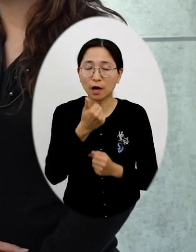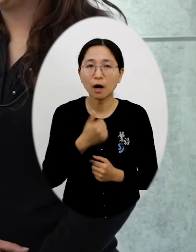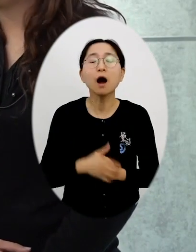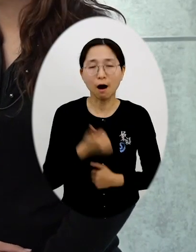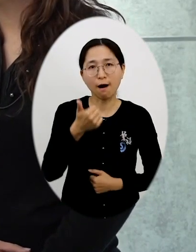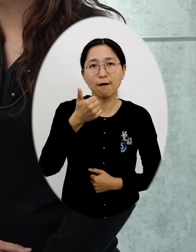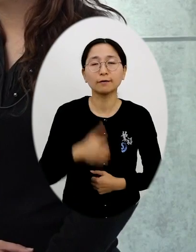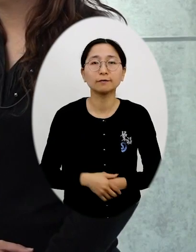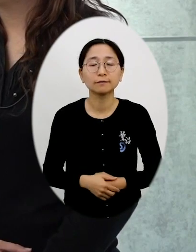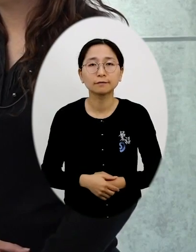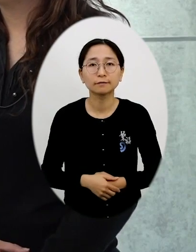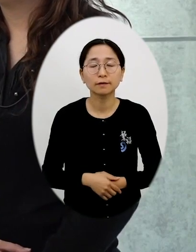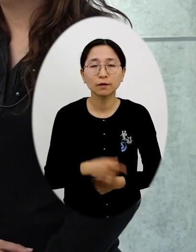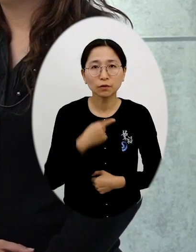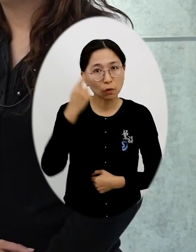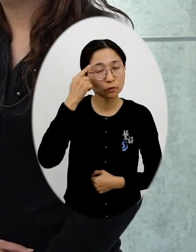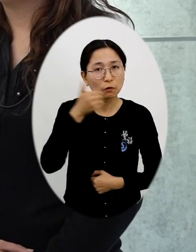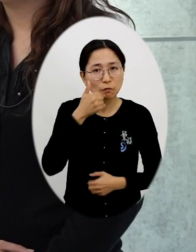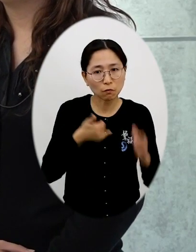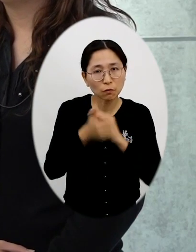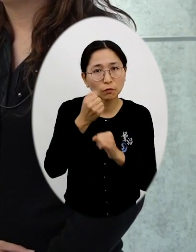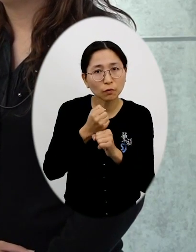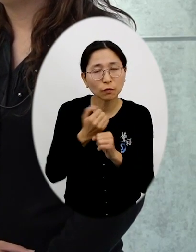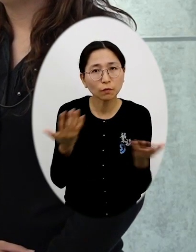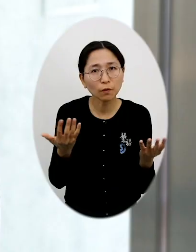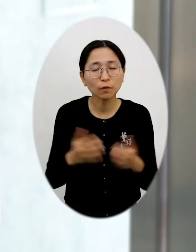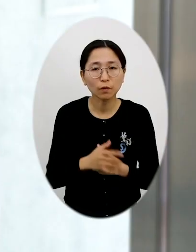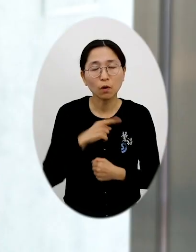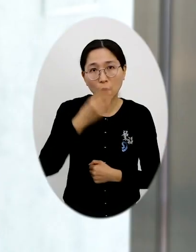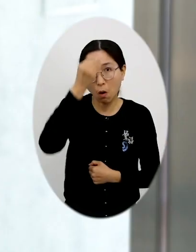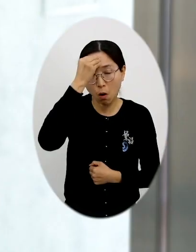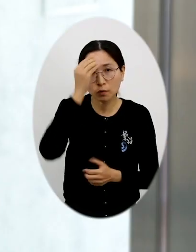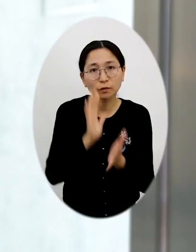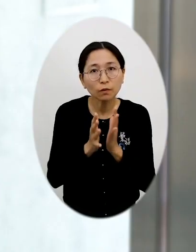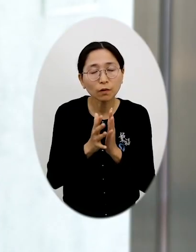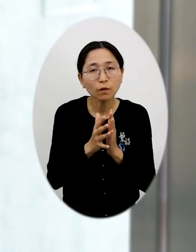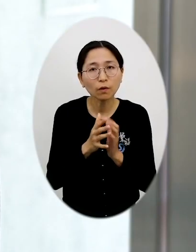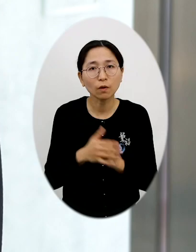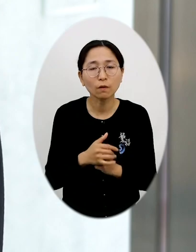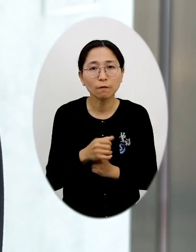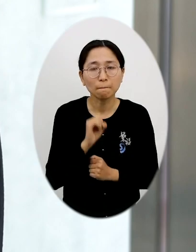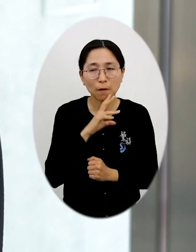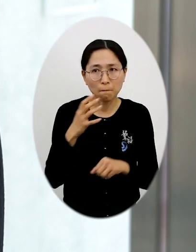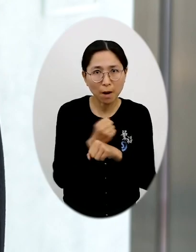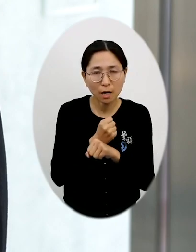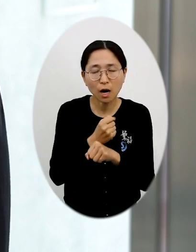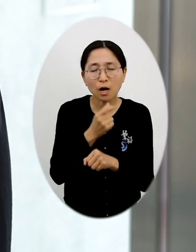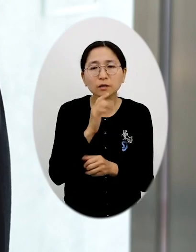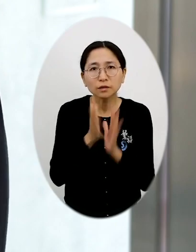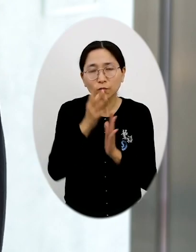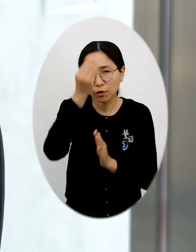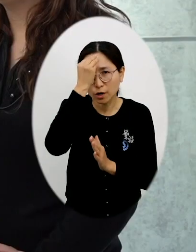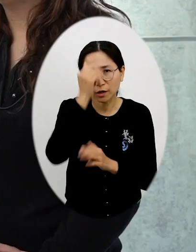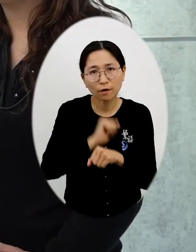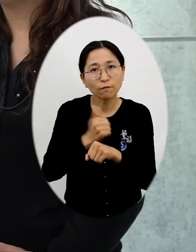味啦。 冇錯啦。 咁如果想入行嘅年青人咧，應該做啲咩咧？ 學手語啦。 同 埋要把握每一個可以練習手語嘅